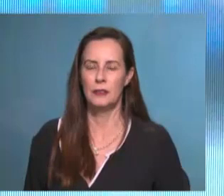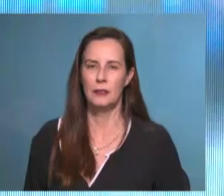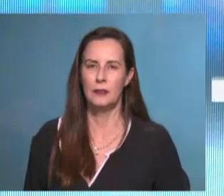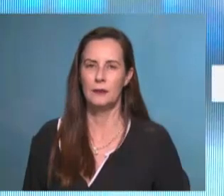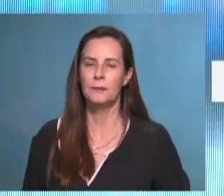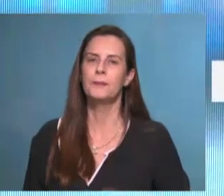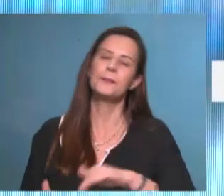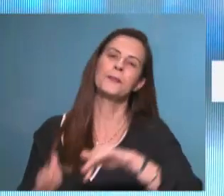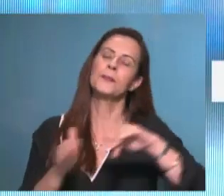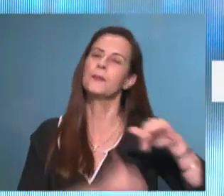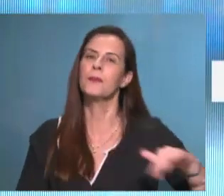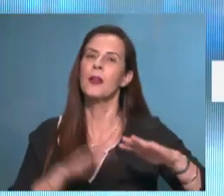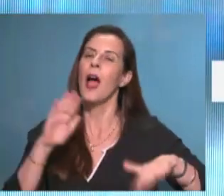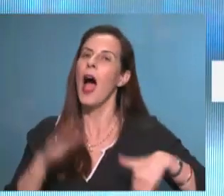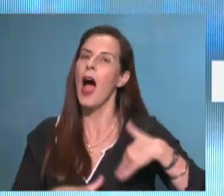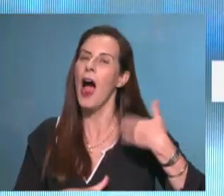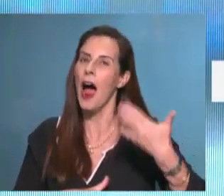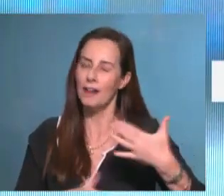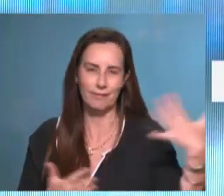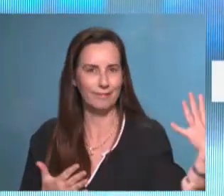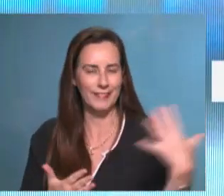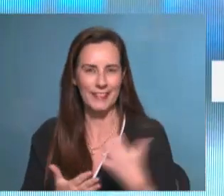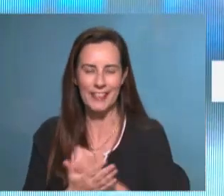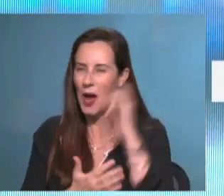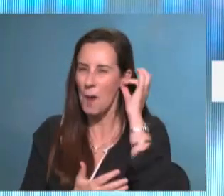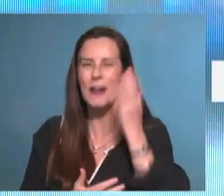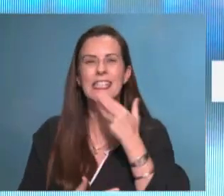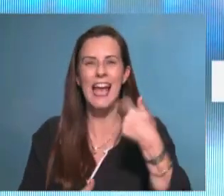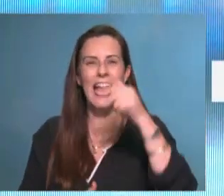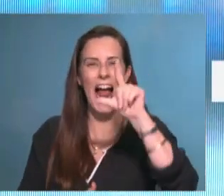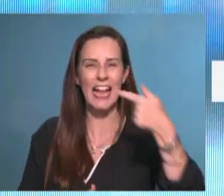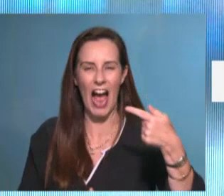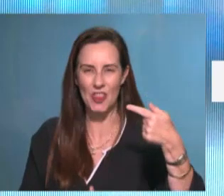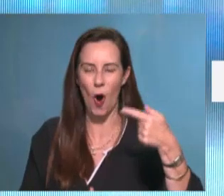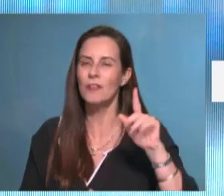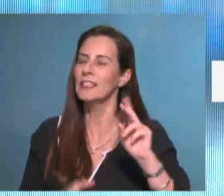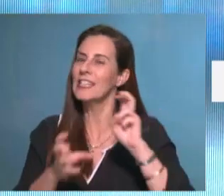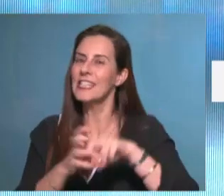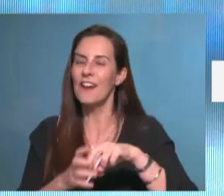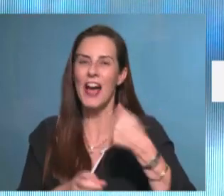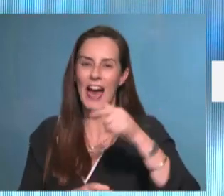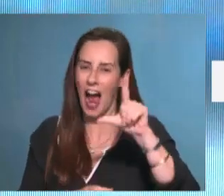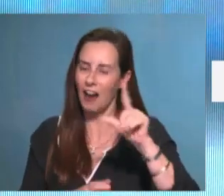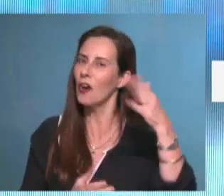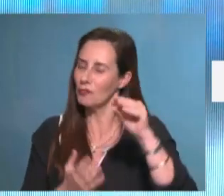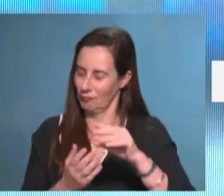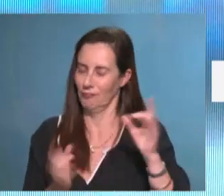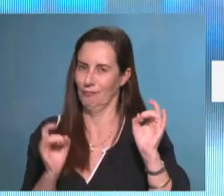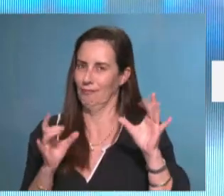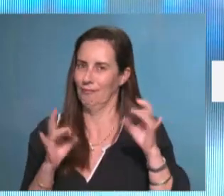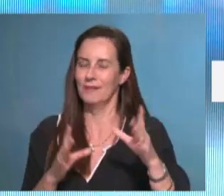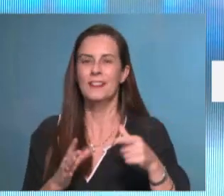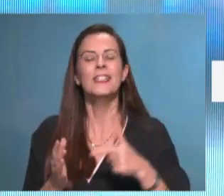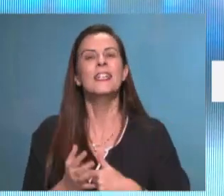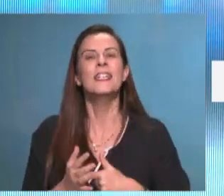לעניין אחר, אחרי שכבשה את הוליווד בתפקיד וונדר וומן, הלילה תצטרף גל גדות לרשימה מפוארת של אושיות